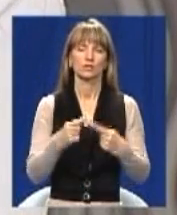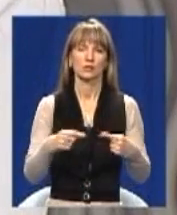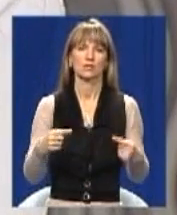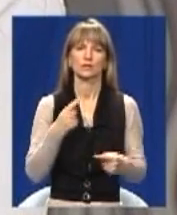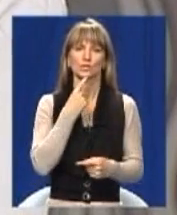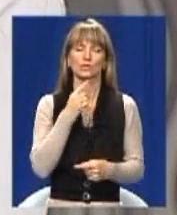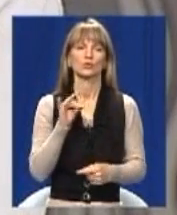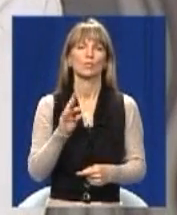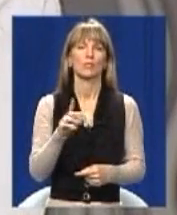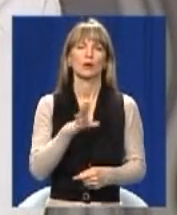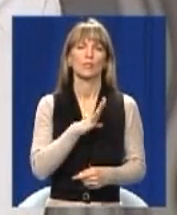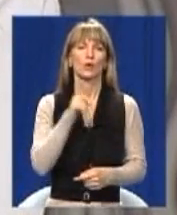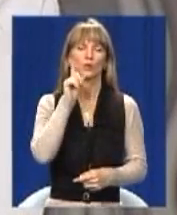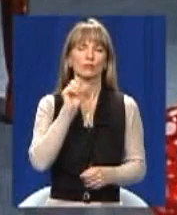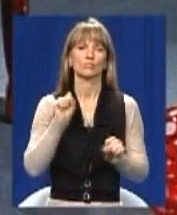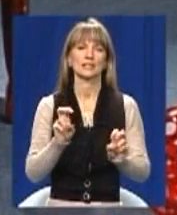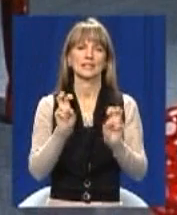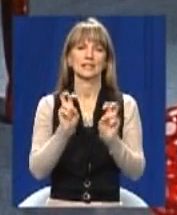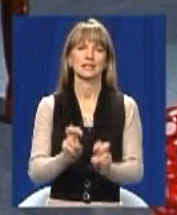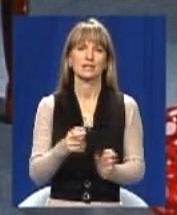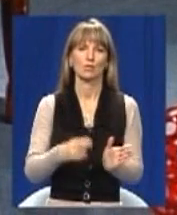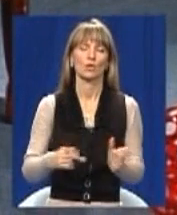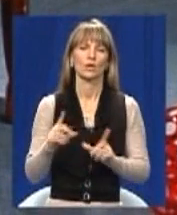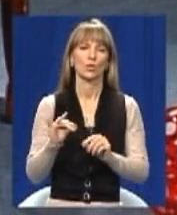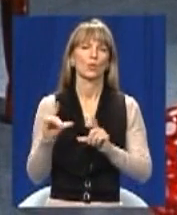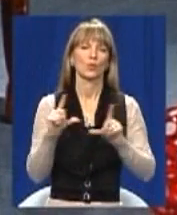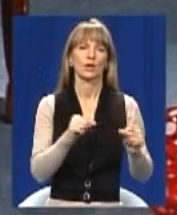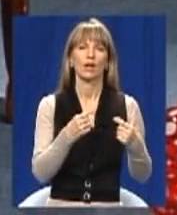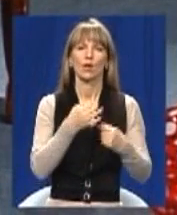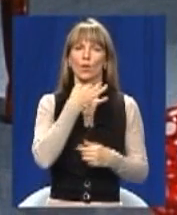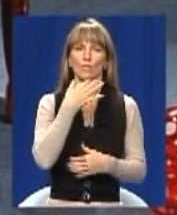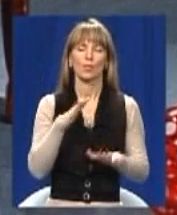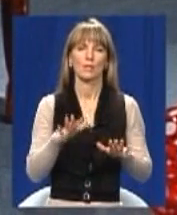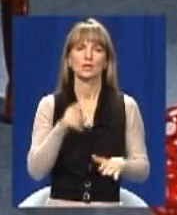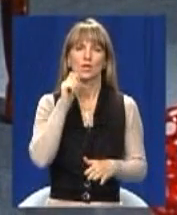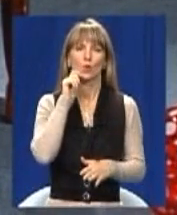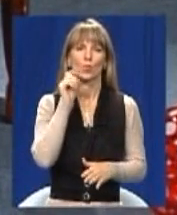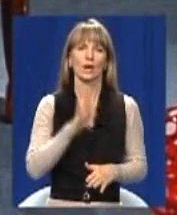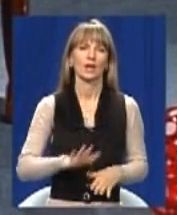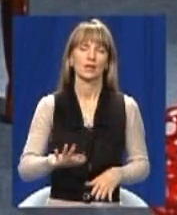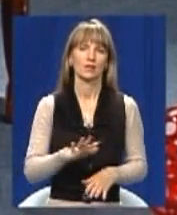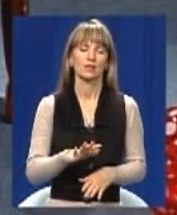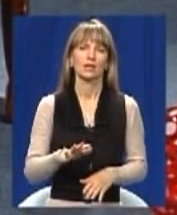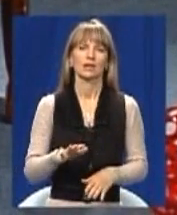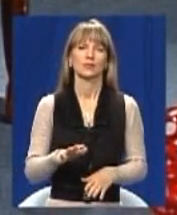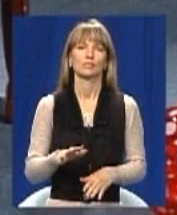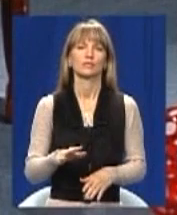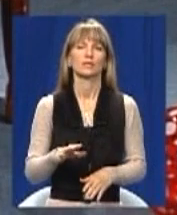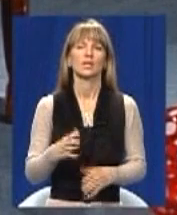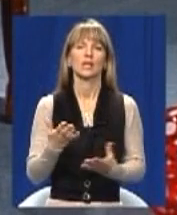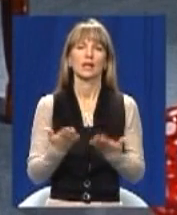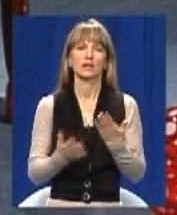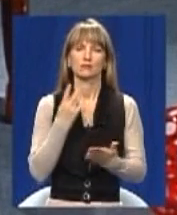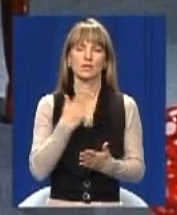повним вам комфортом ми можемо сісти на потяг та дібратися до будь-якої точки країни. Тож, що я тобі хочу показати,